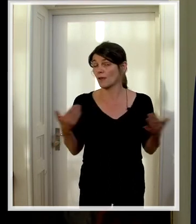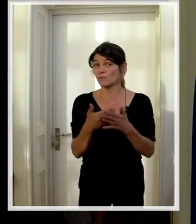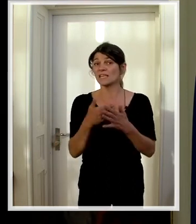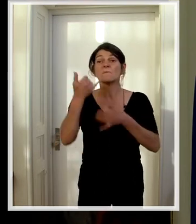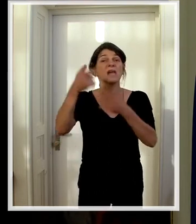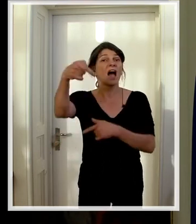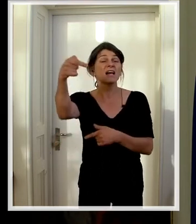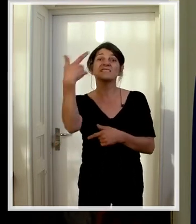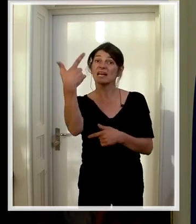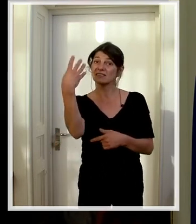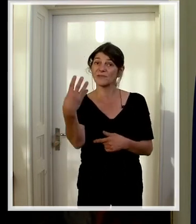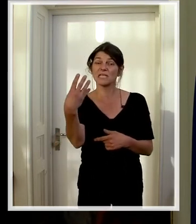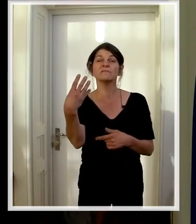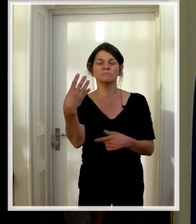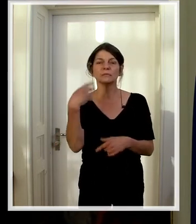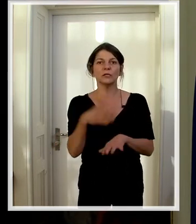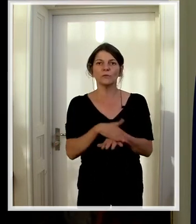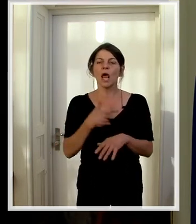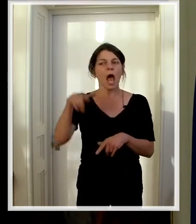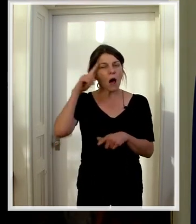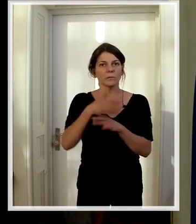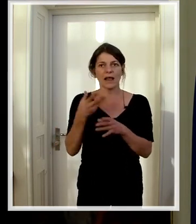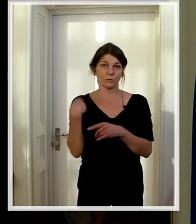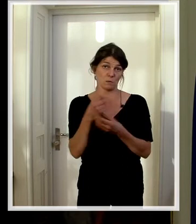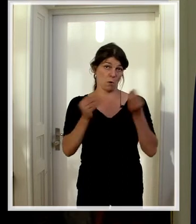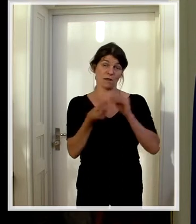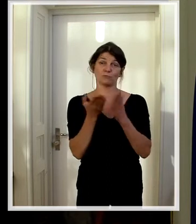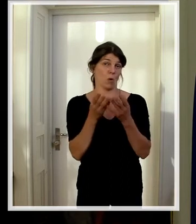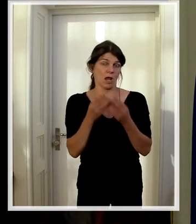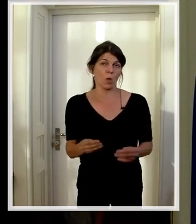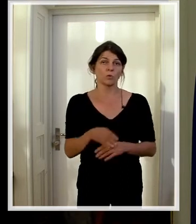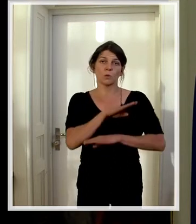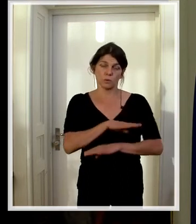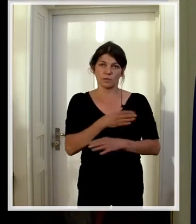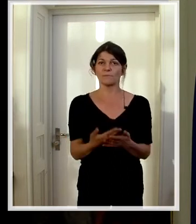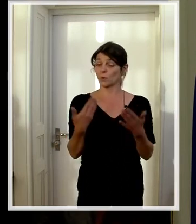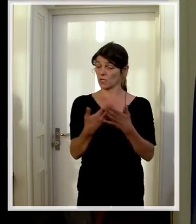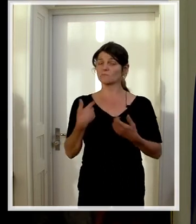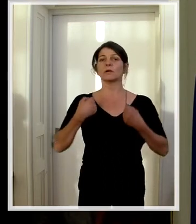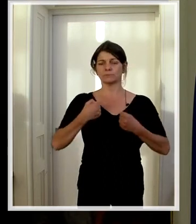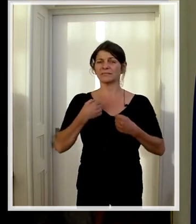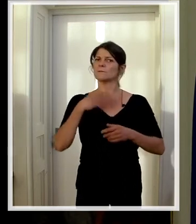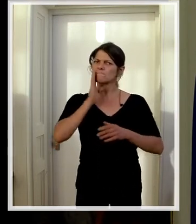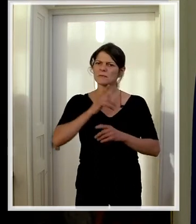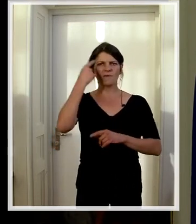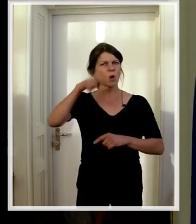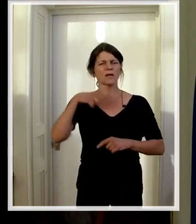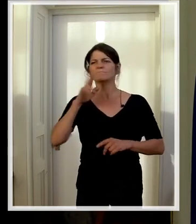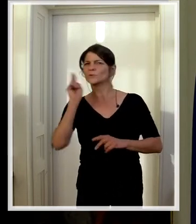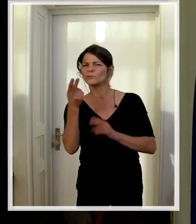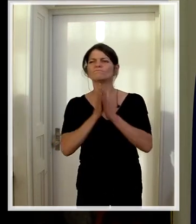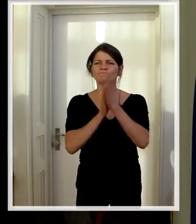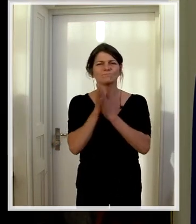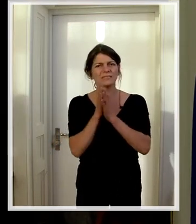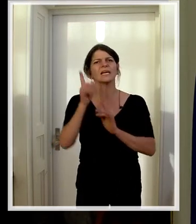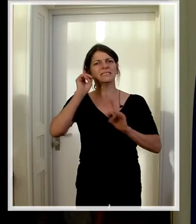2040 einen Großteil von unseren Problemen gelöst. Und darum stand ich und möchte die Bevölkerung auch aufrufen dazu, ein Ja